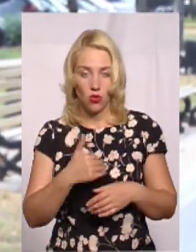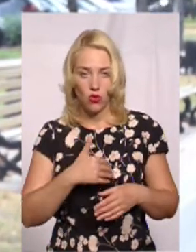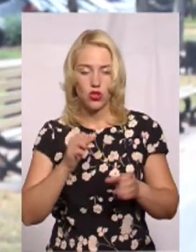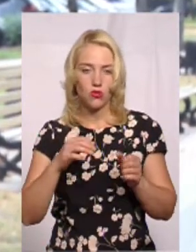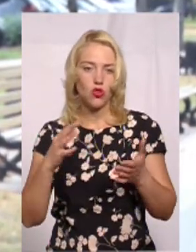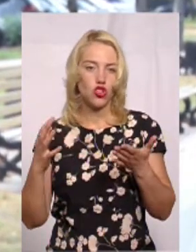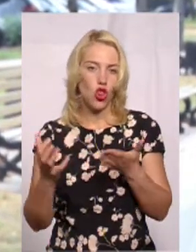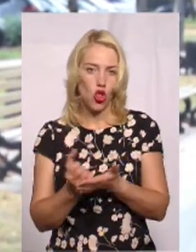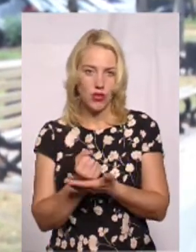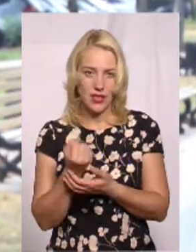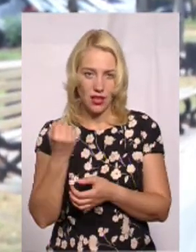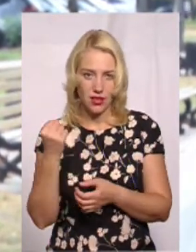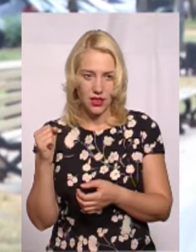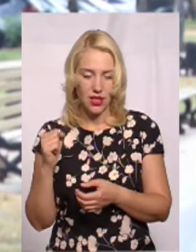досягти